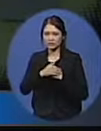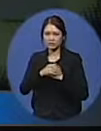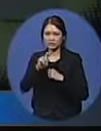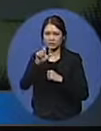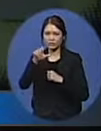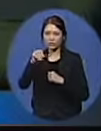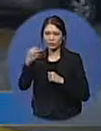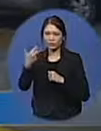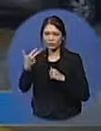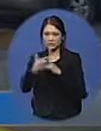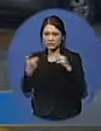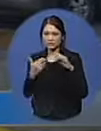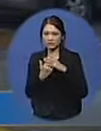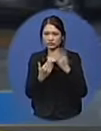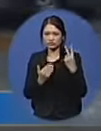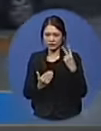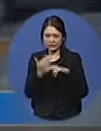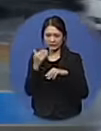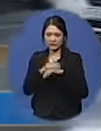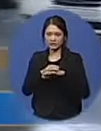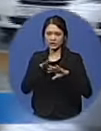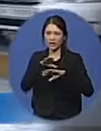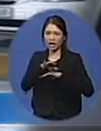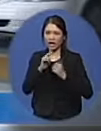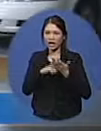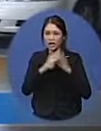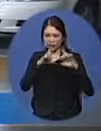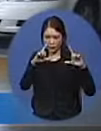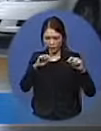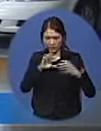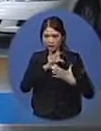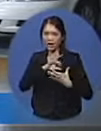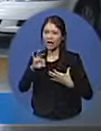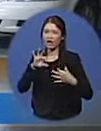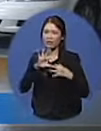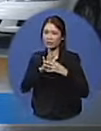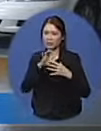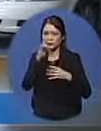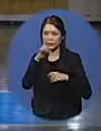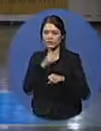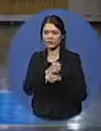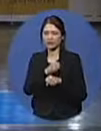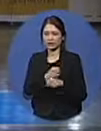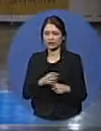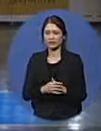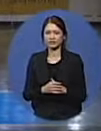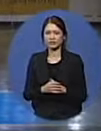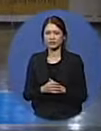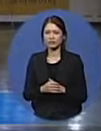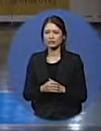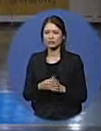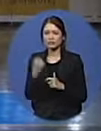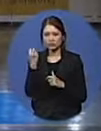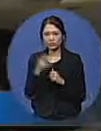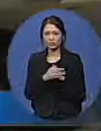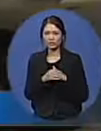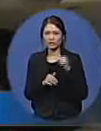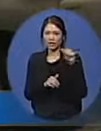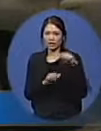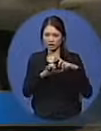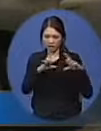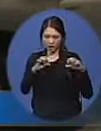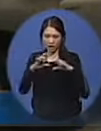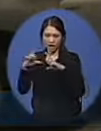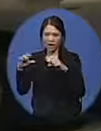7천여 명은 2개 이상의 장애인 차량 표지를 사용하고 있는 것으로 확인됐다고 밝혔습니다. 심지어 5장의